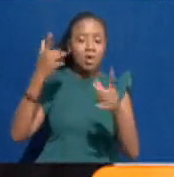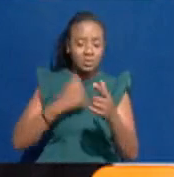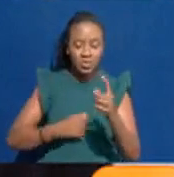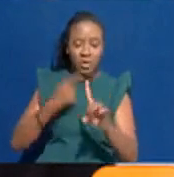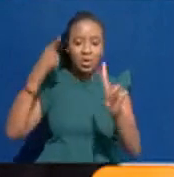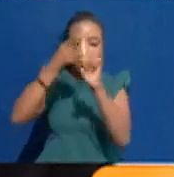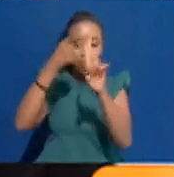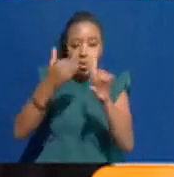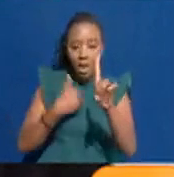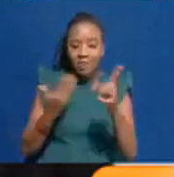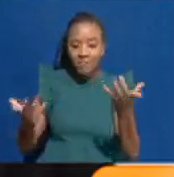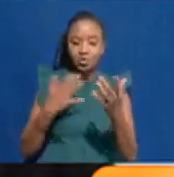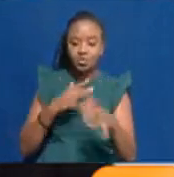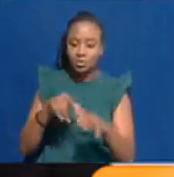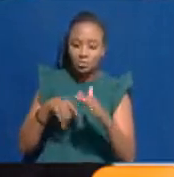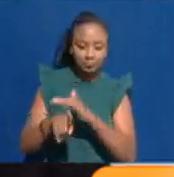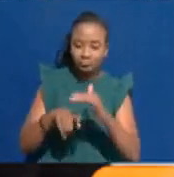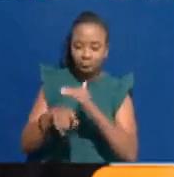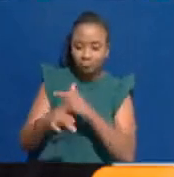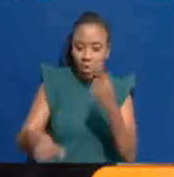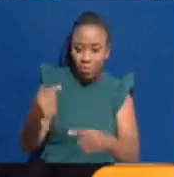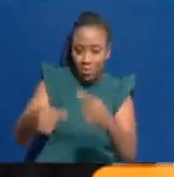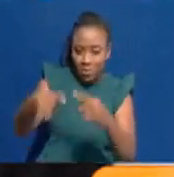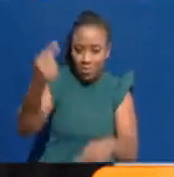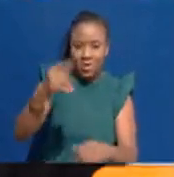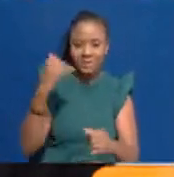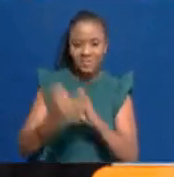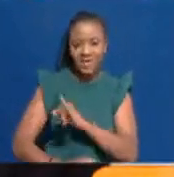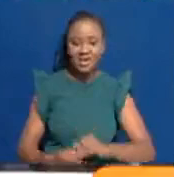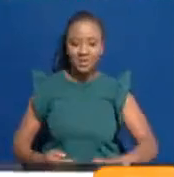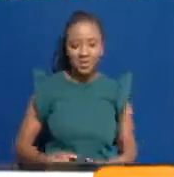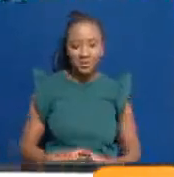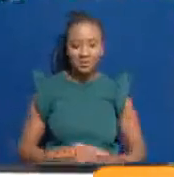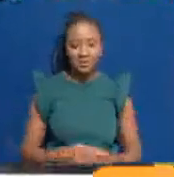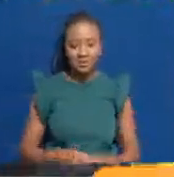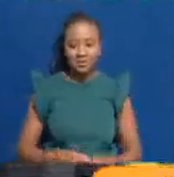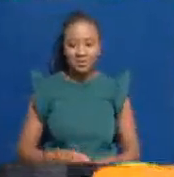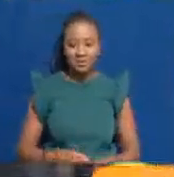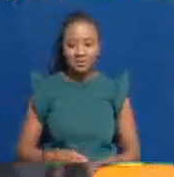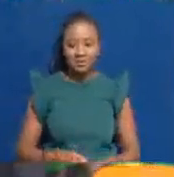at the end we knew that we were going to win this title.